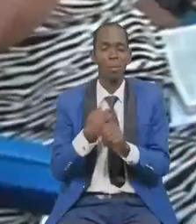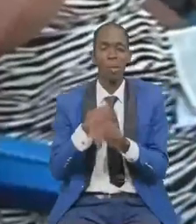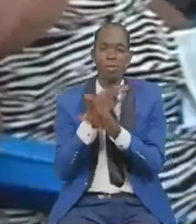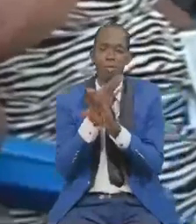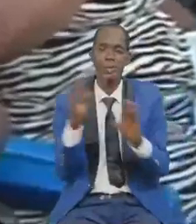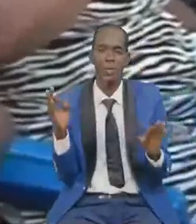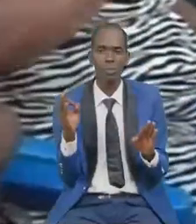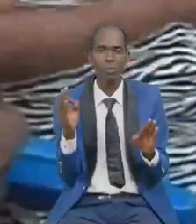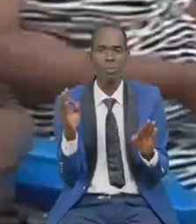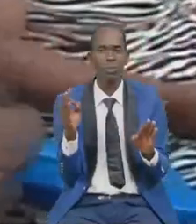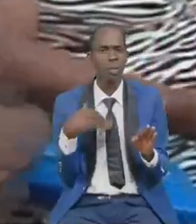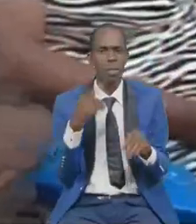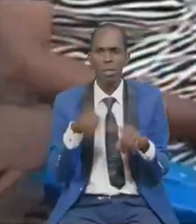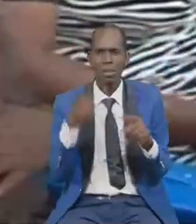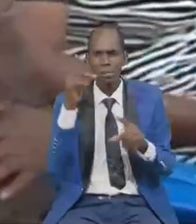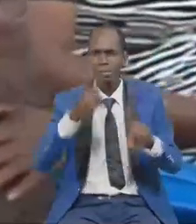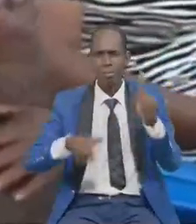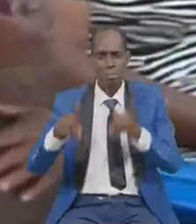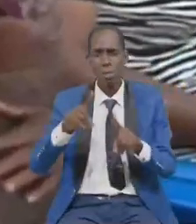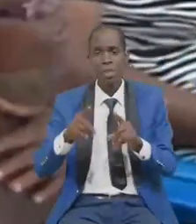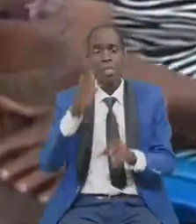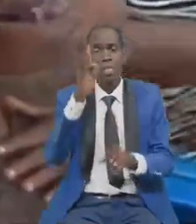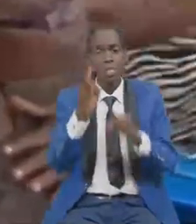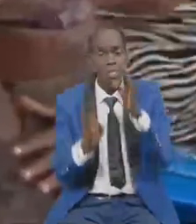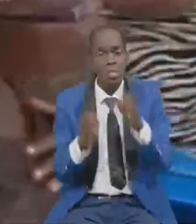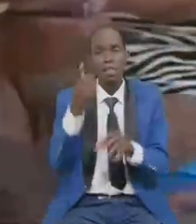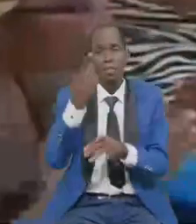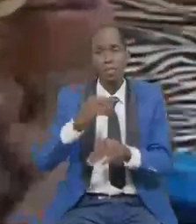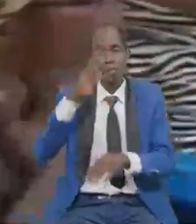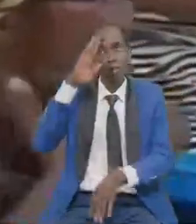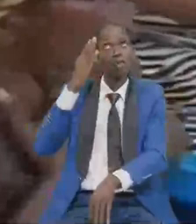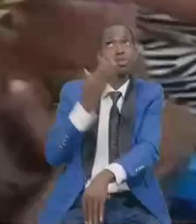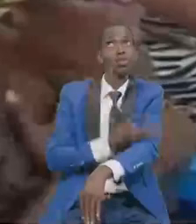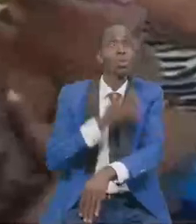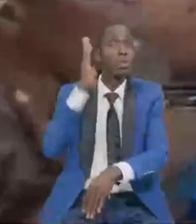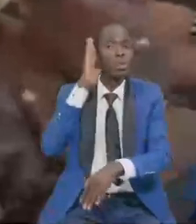tu n'entends pas mon peuple. Si le Fils m'affranchit,